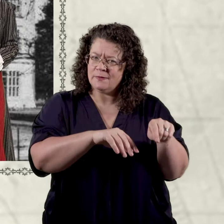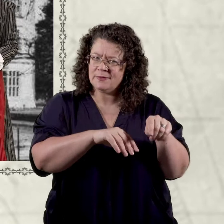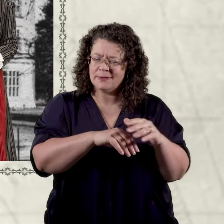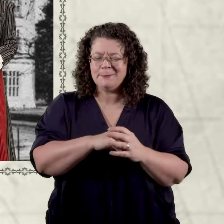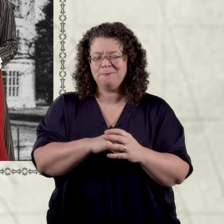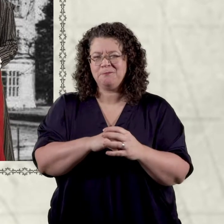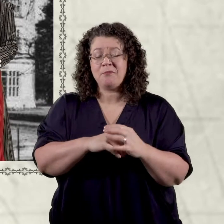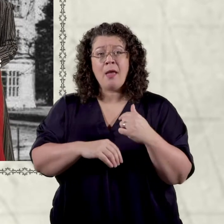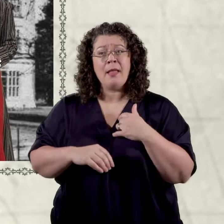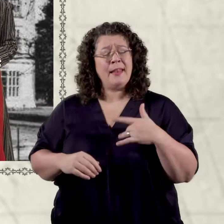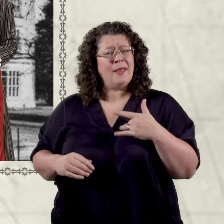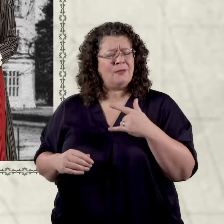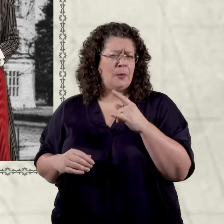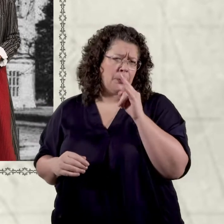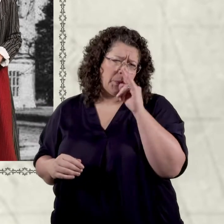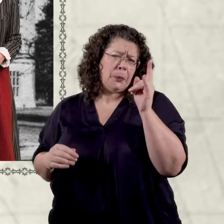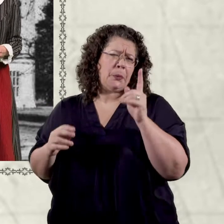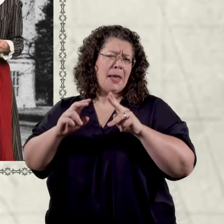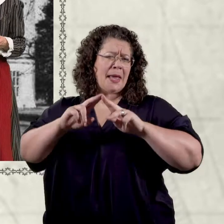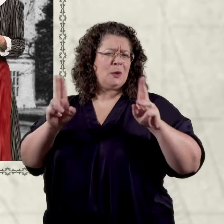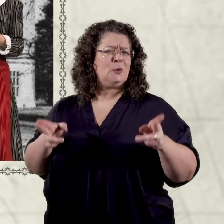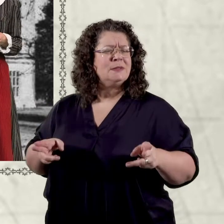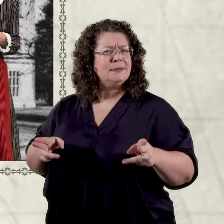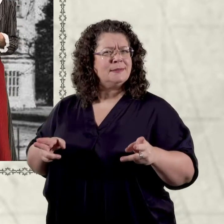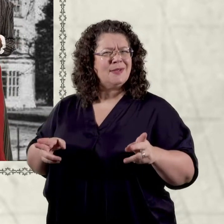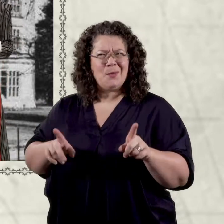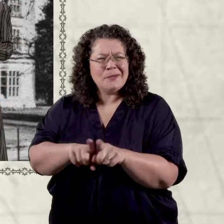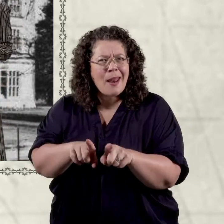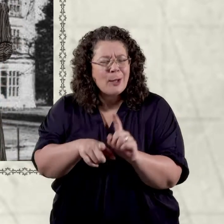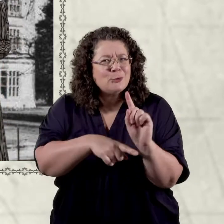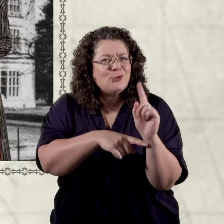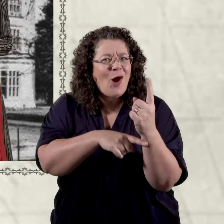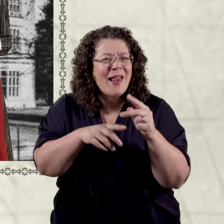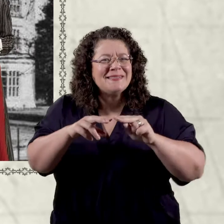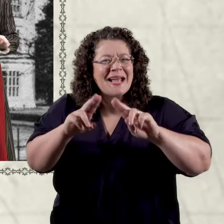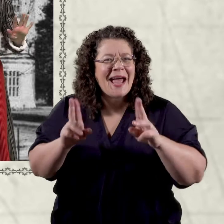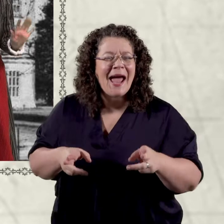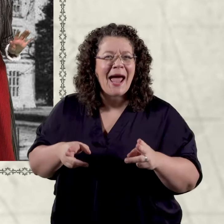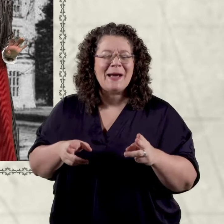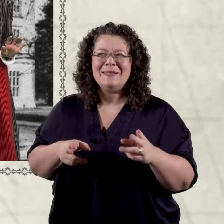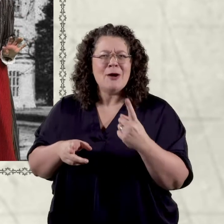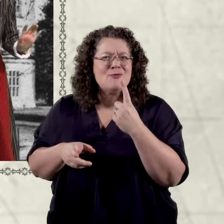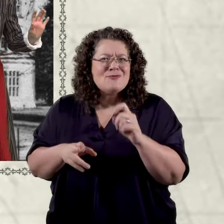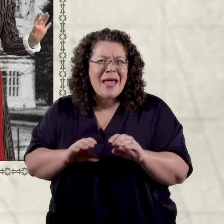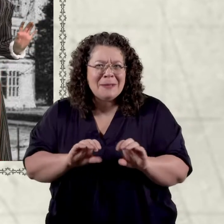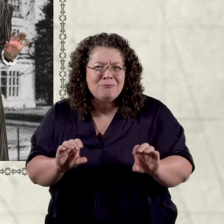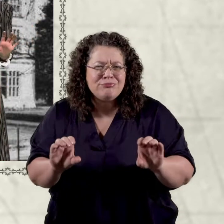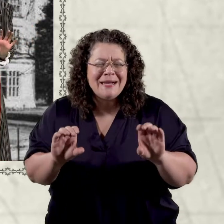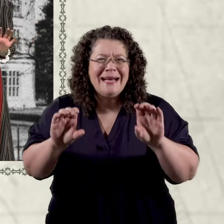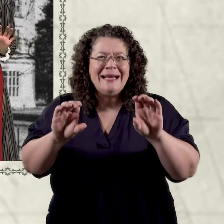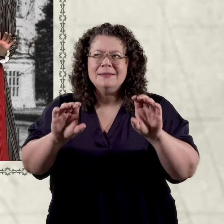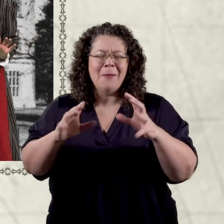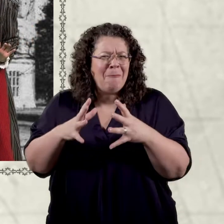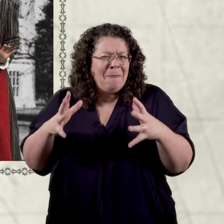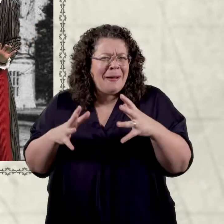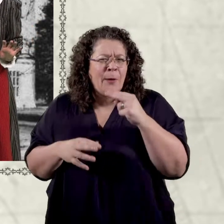o ffortiwn. Yn Llanofer dwi wedi byw ar hyd fy oes, mewn tŷ crand tebyg iawn